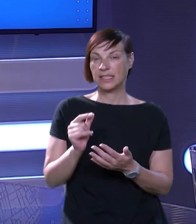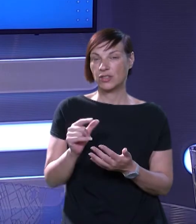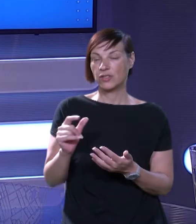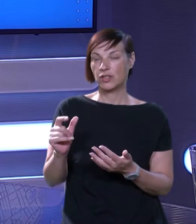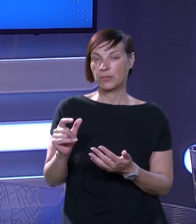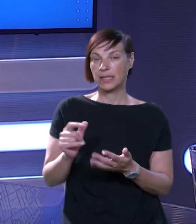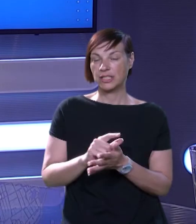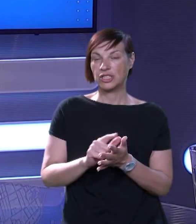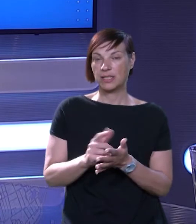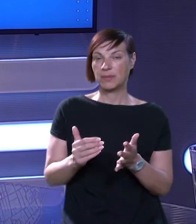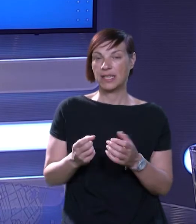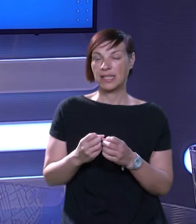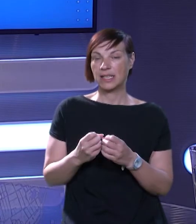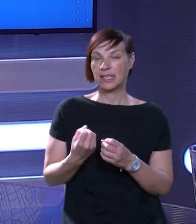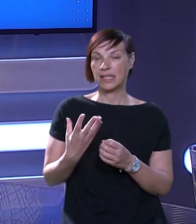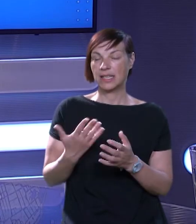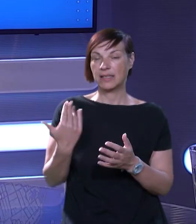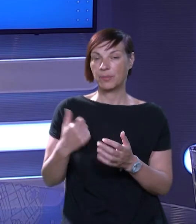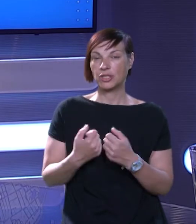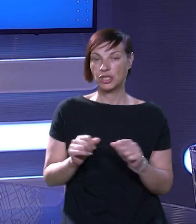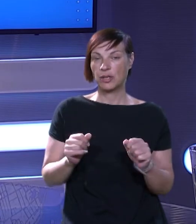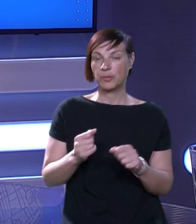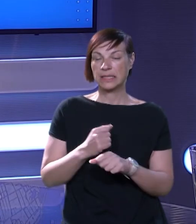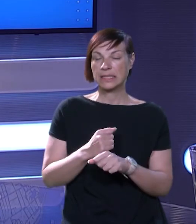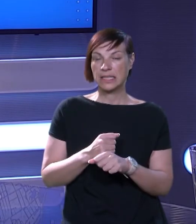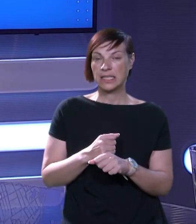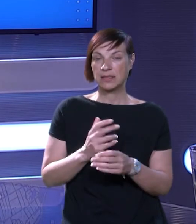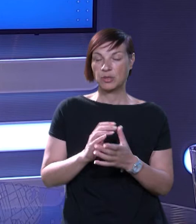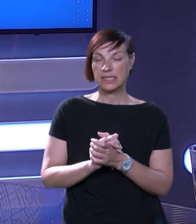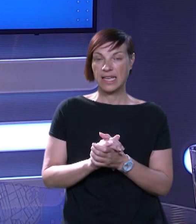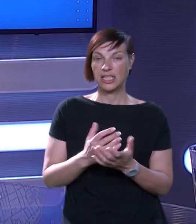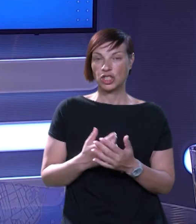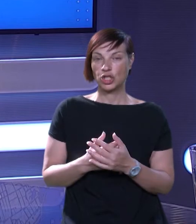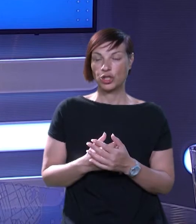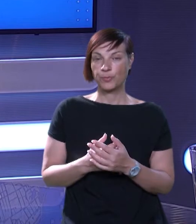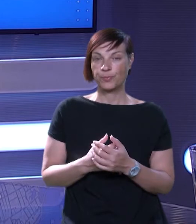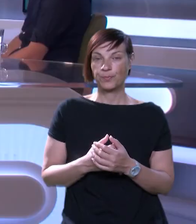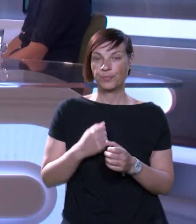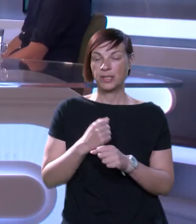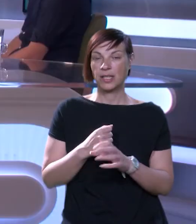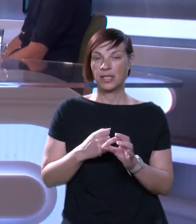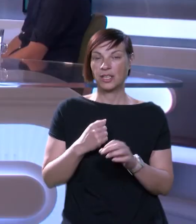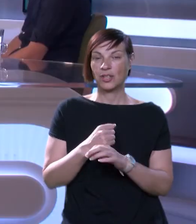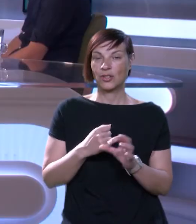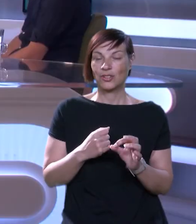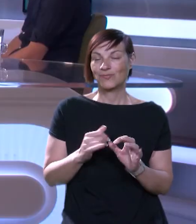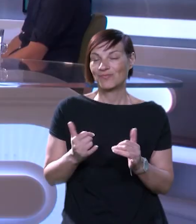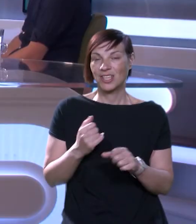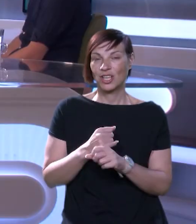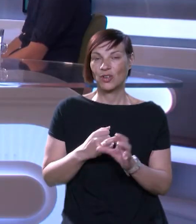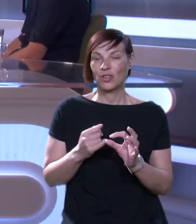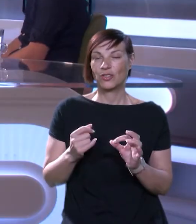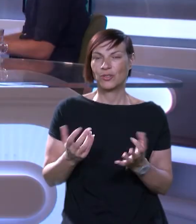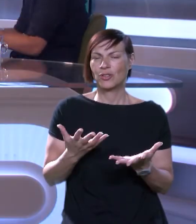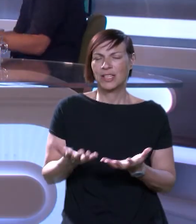komadić termina kad je bio slobodan, da radimo skupa. Gogo je, Gogo, Gogo je.